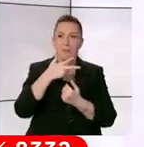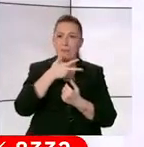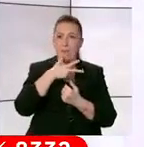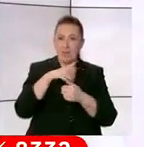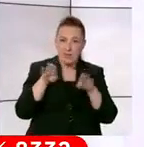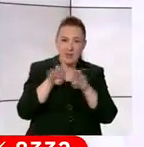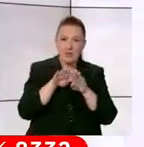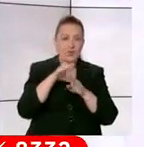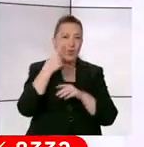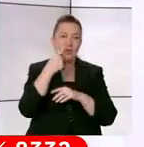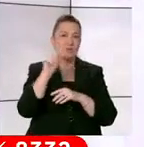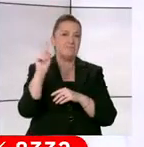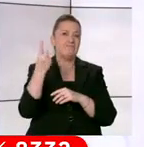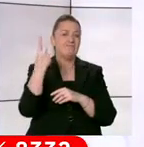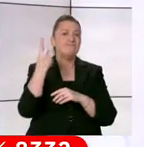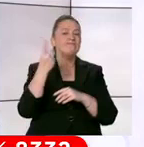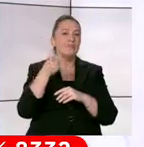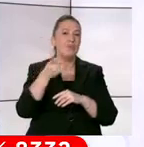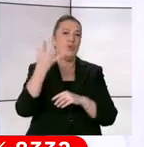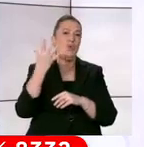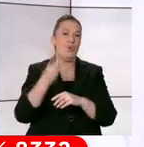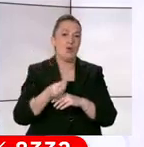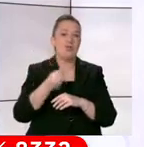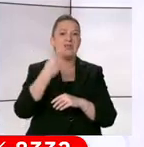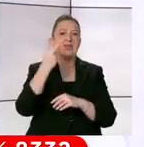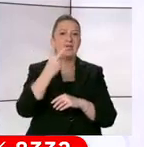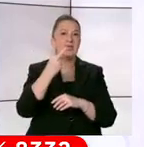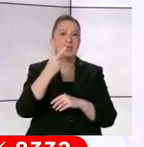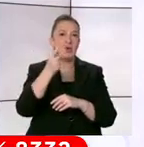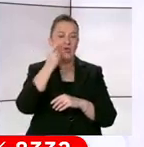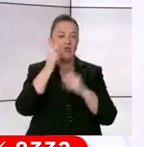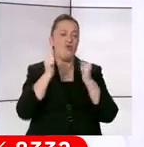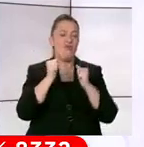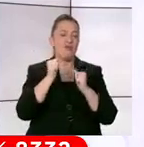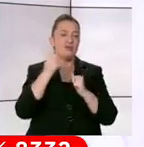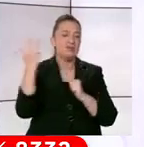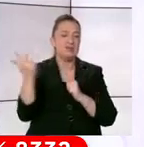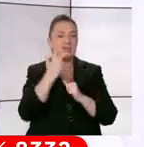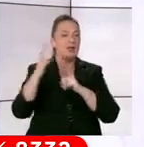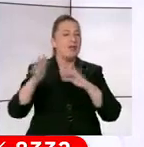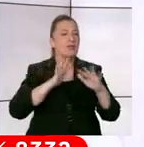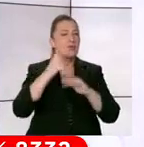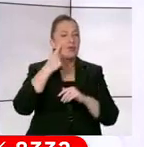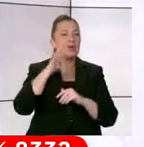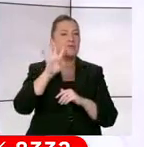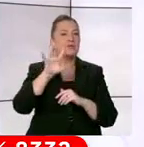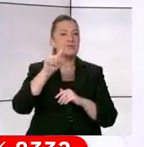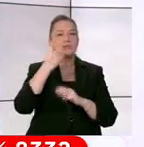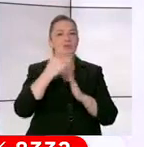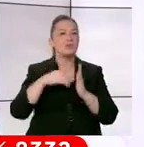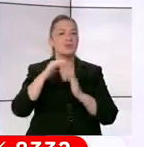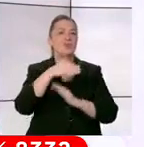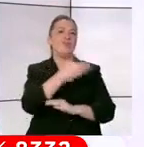yakın zamanla gerçekleşen iki kuvvetli deprem sonucunda 45 binin üzerinde vatandaşımız